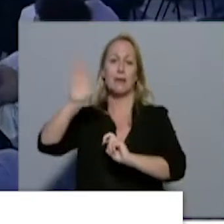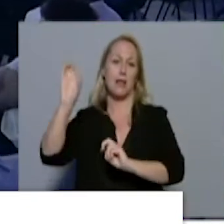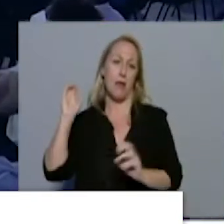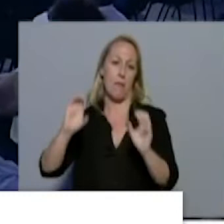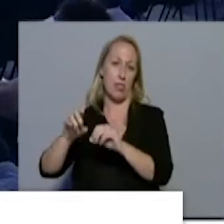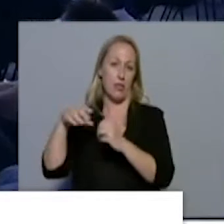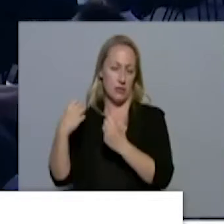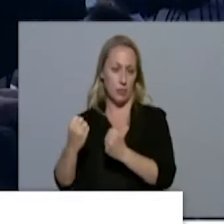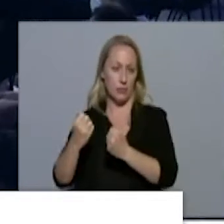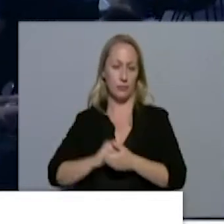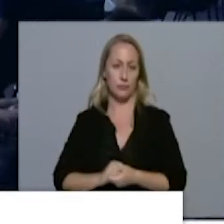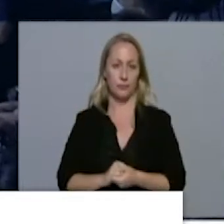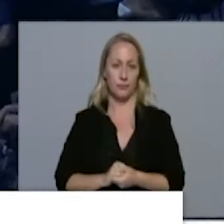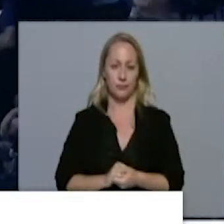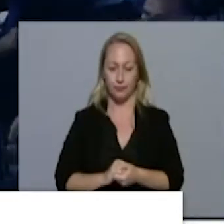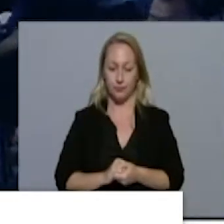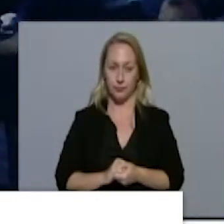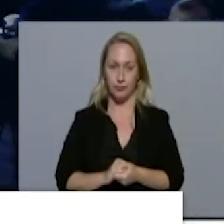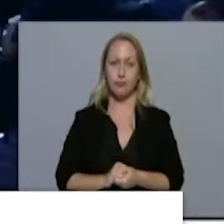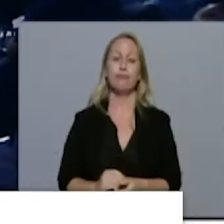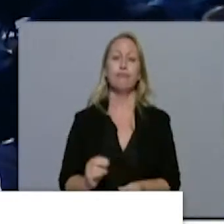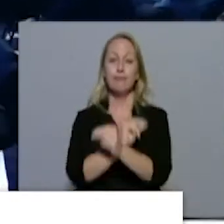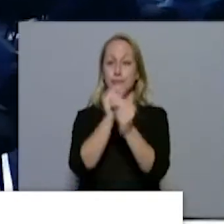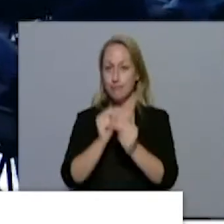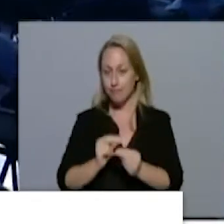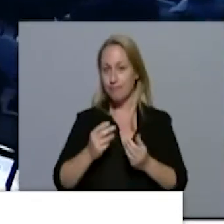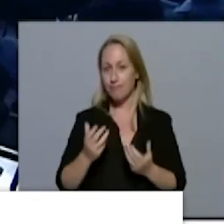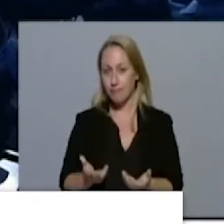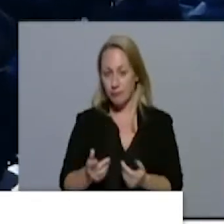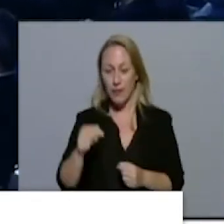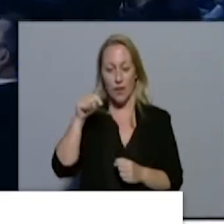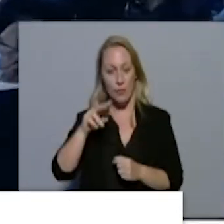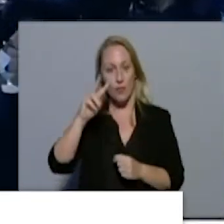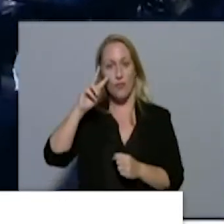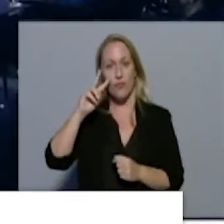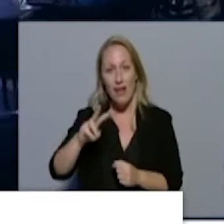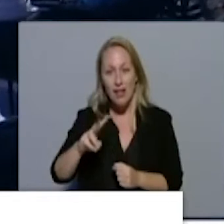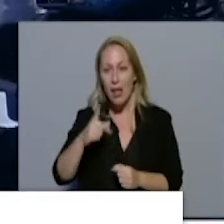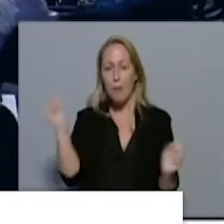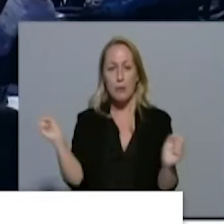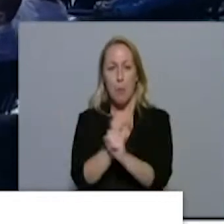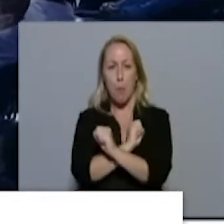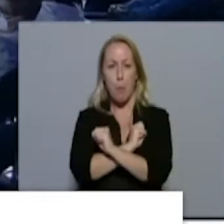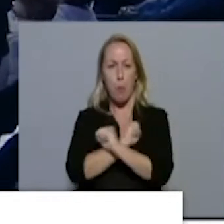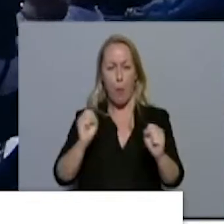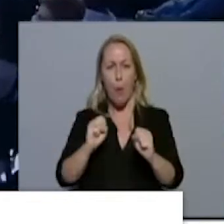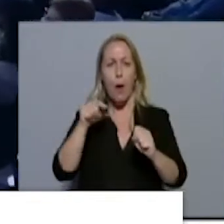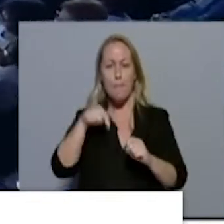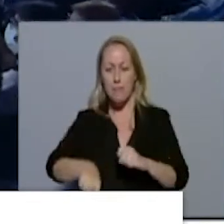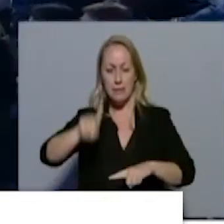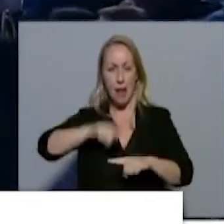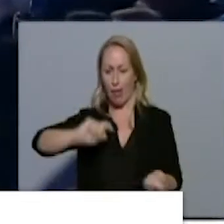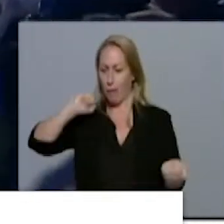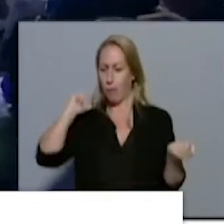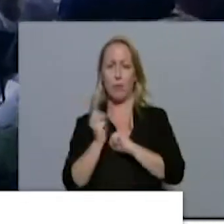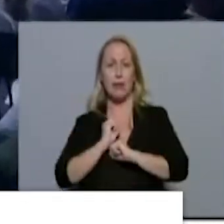Έτσι, εκτός των άλλων, οδηγούμαστε και σε μια διαδικασία βίαιου αφελληνισμού σημαντικών